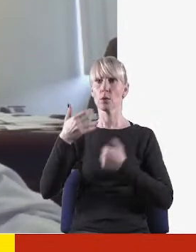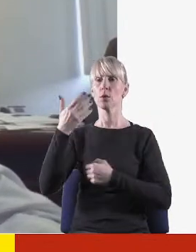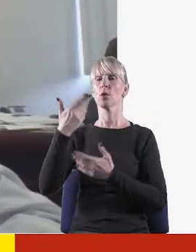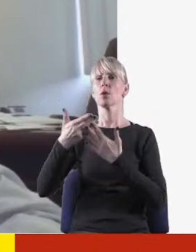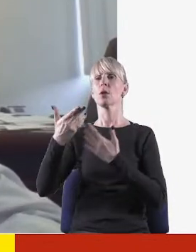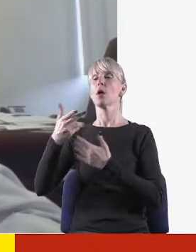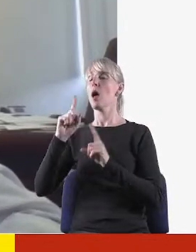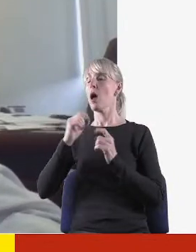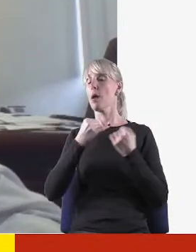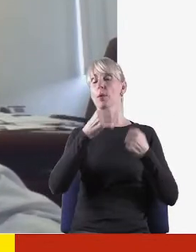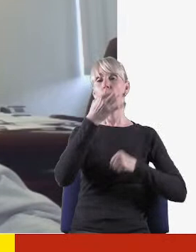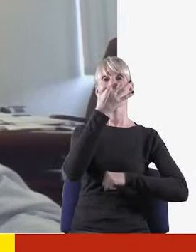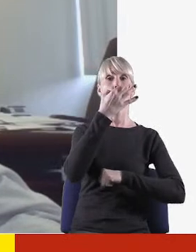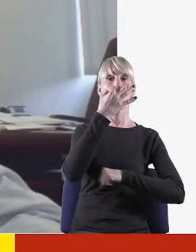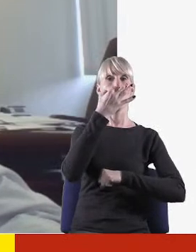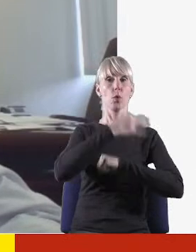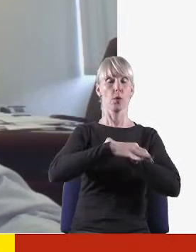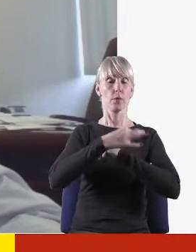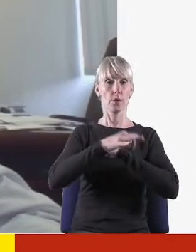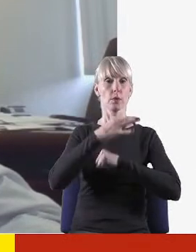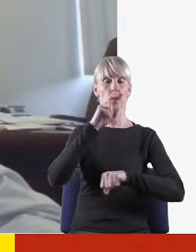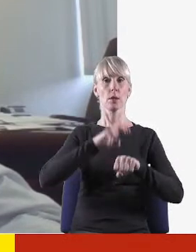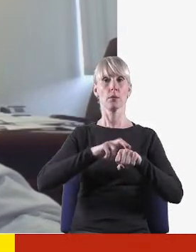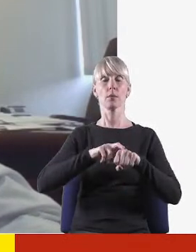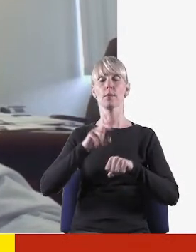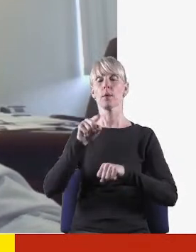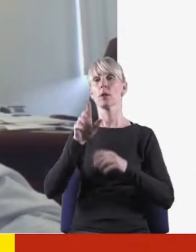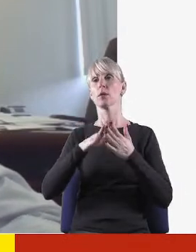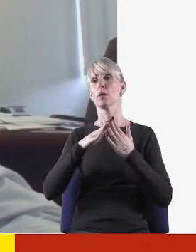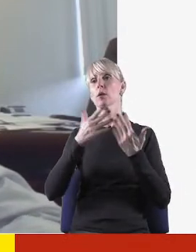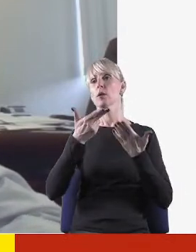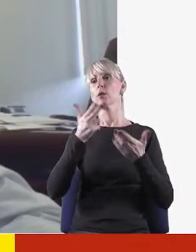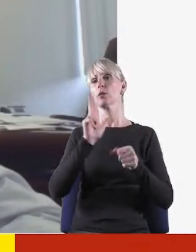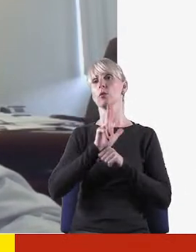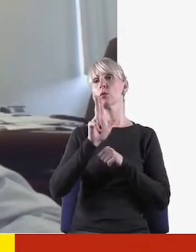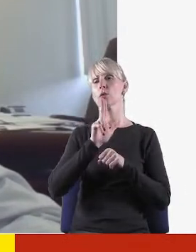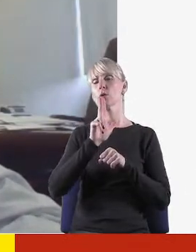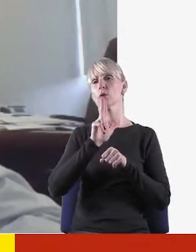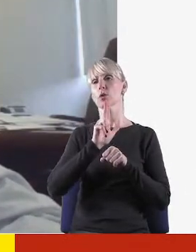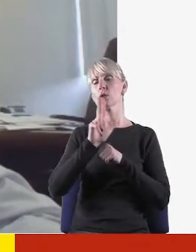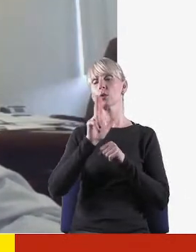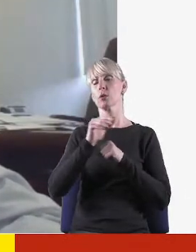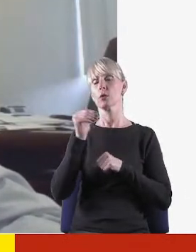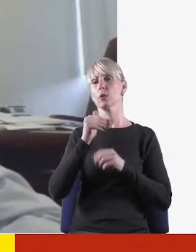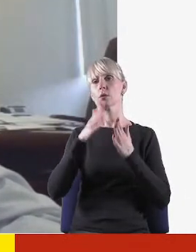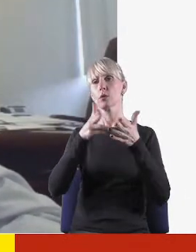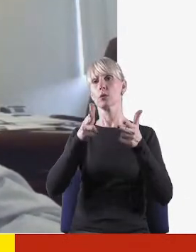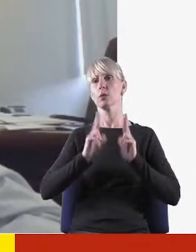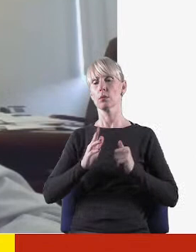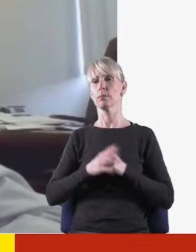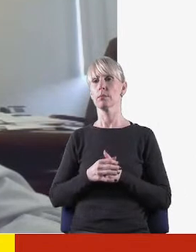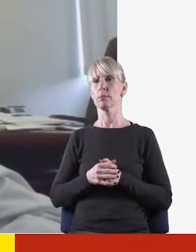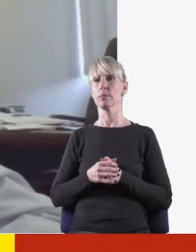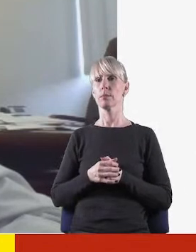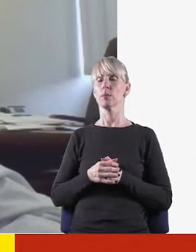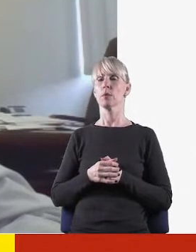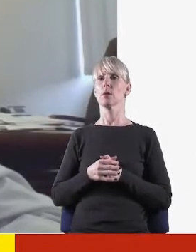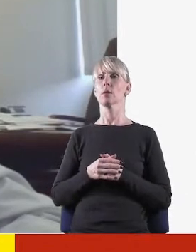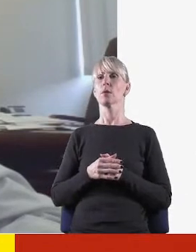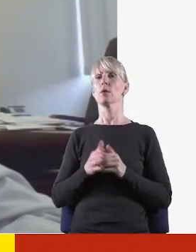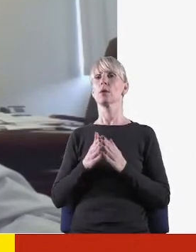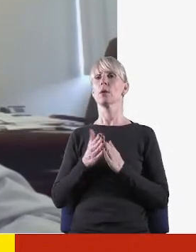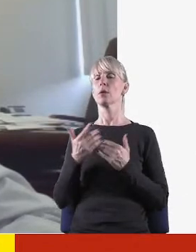Medyczny miał około 13%, 1600 przeszło łóżek. Szpital Ministerstwa Zdrowia 855, to